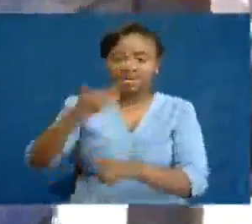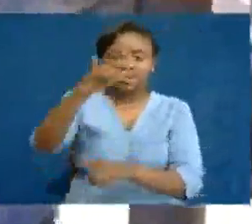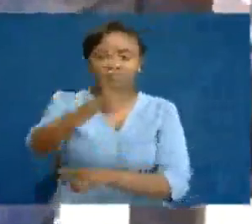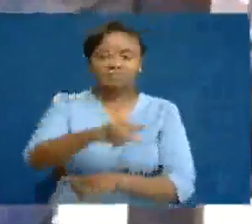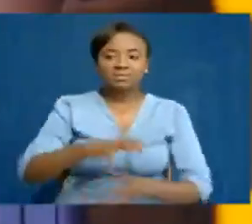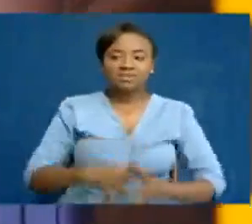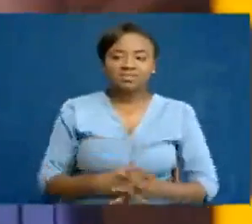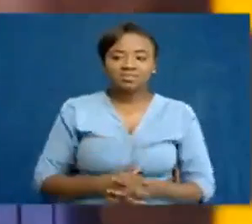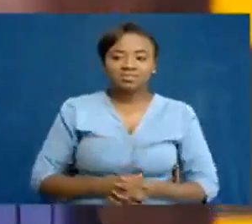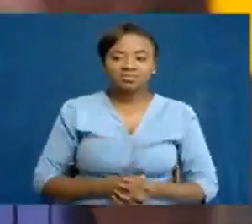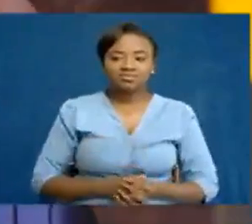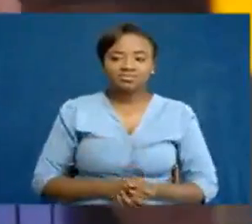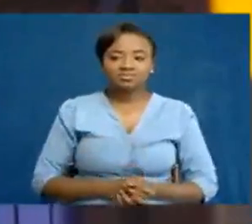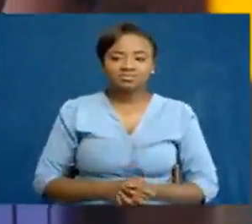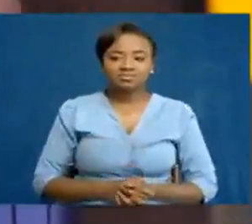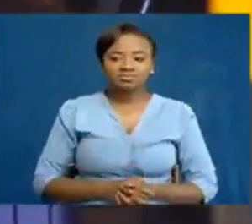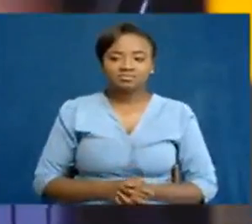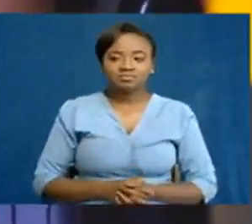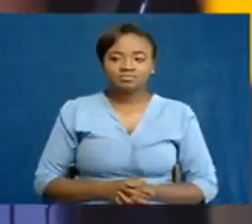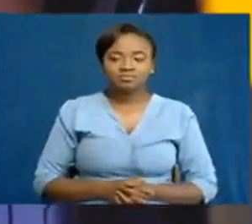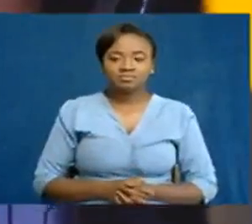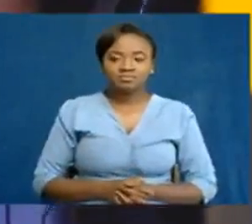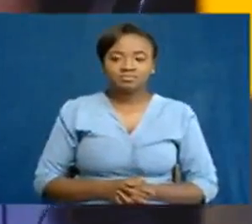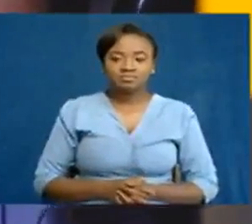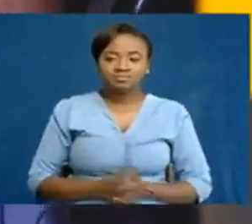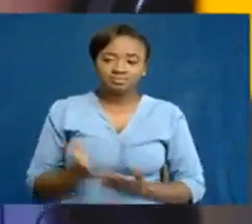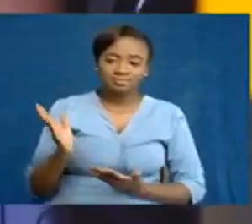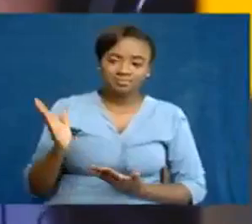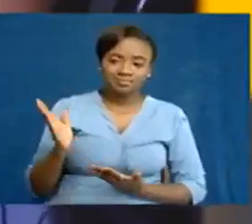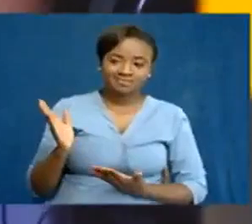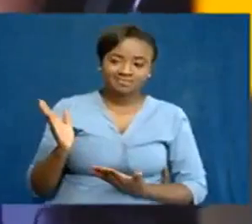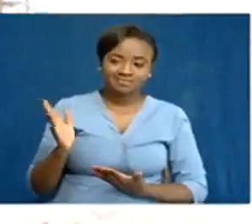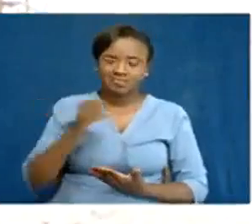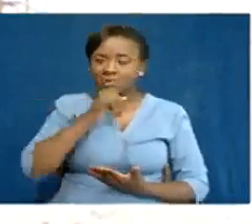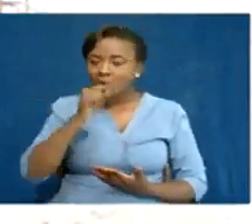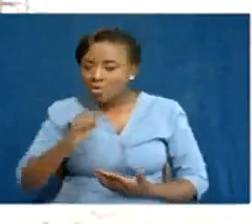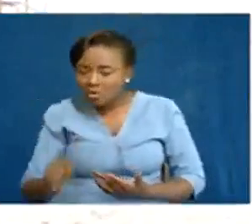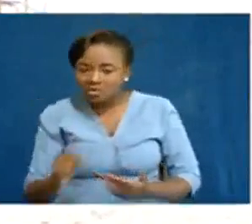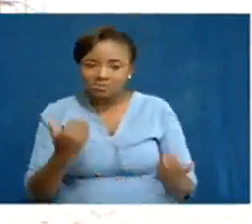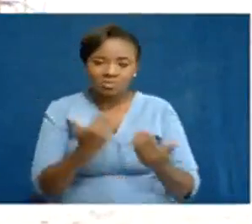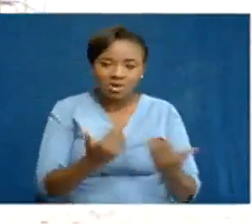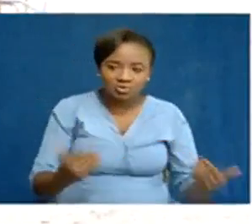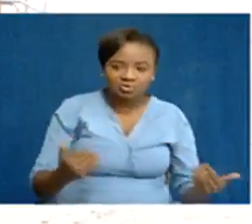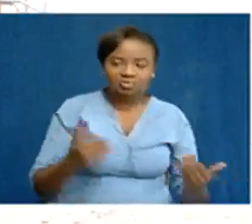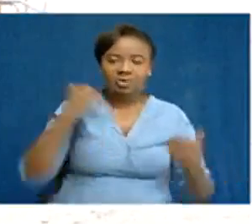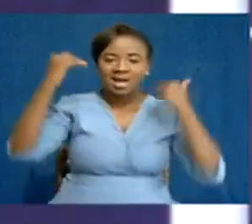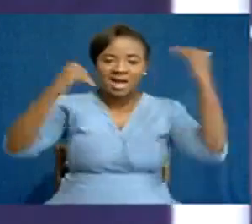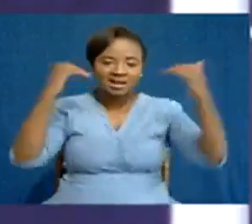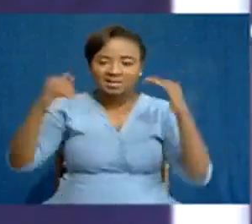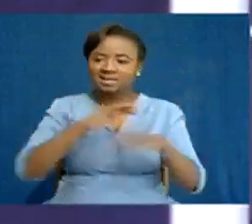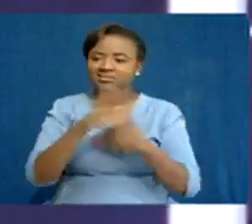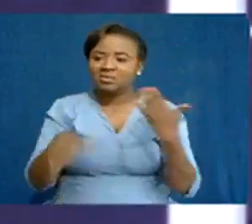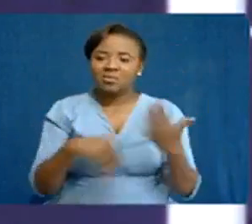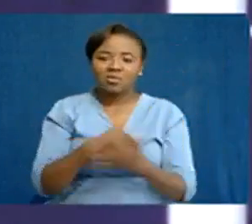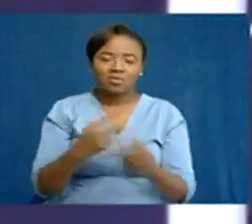Si watoto, si wanafunzi, si watu wazima, si hata wazee, hamna aliyesazwa na mgomo huu kwenye uwanja